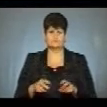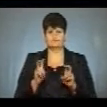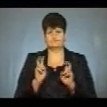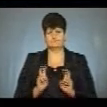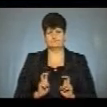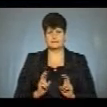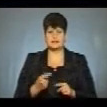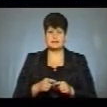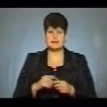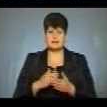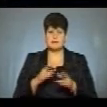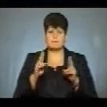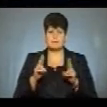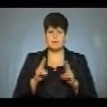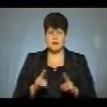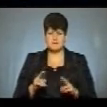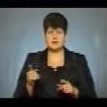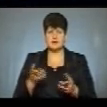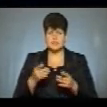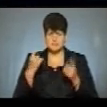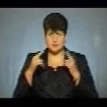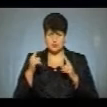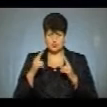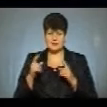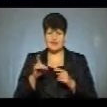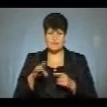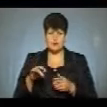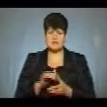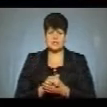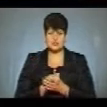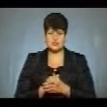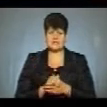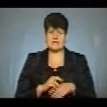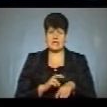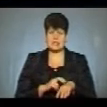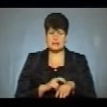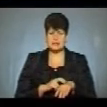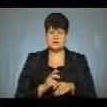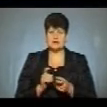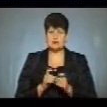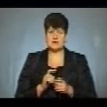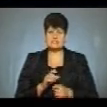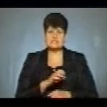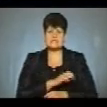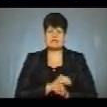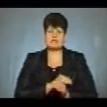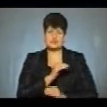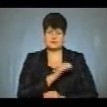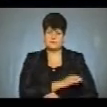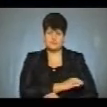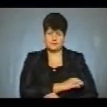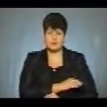такі правила, які придумані Європейською асоціацією лікарів з гіпертонією борються. Чи міряєте